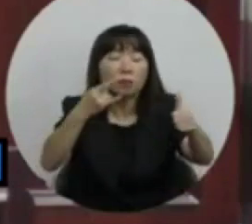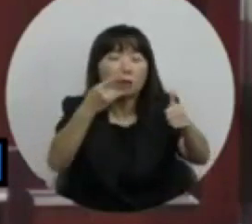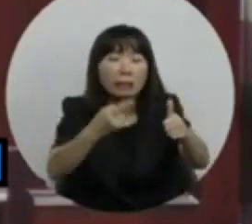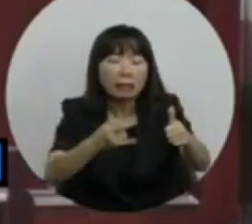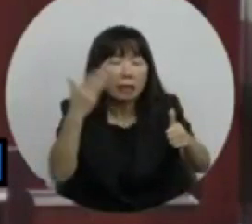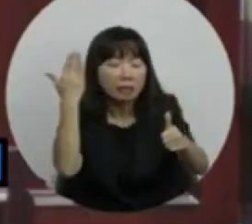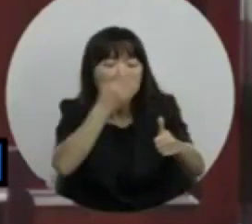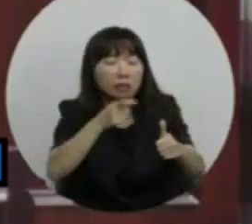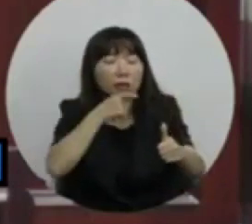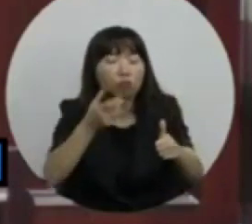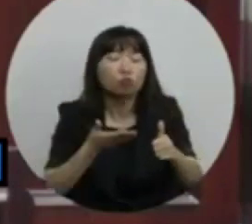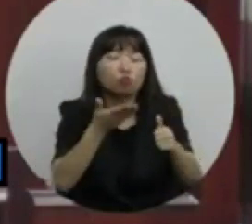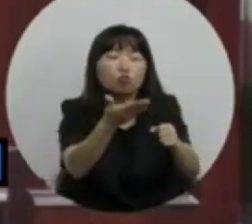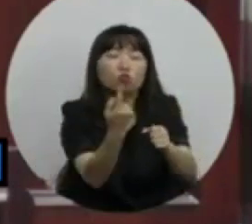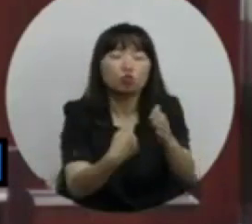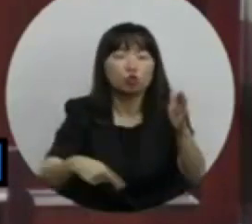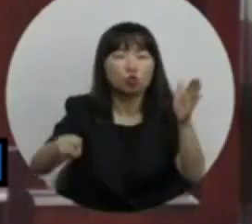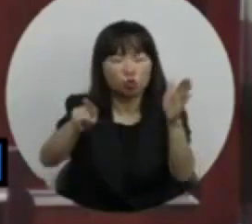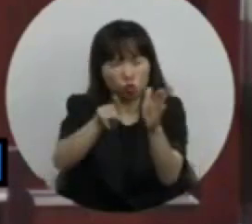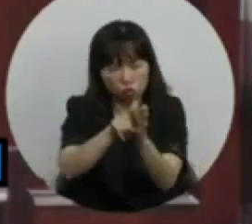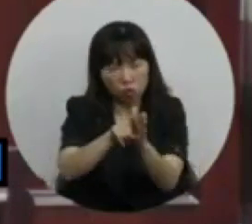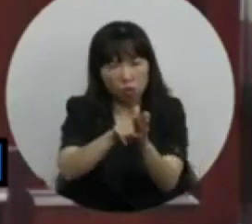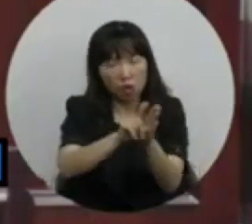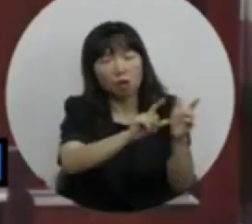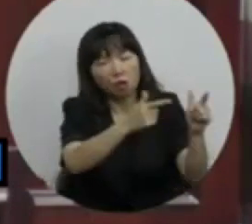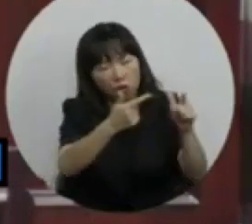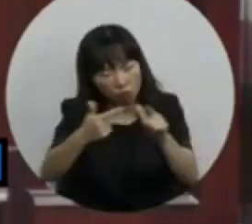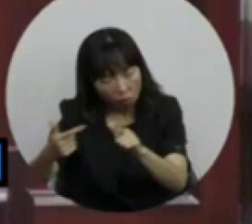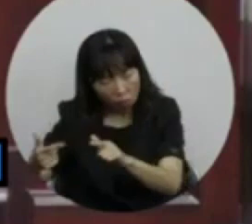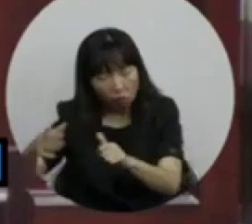기획법상 자연보전권역으로 지정되고